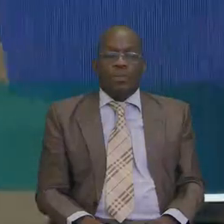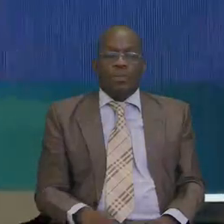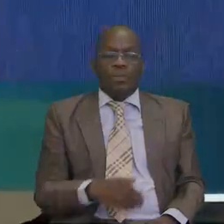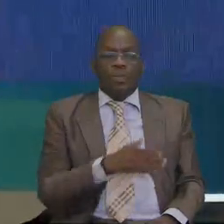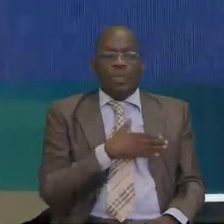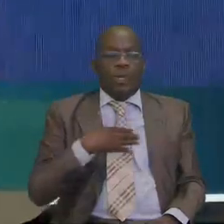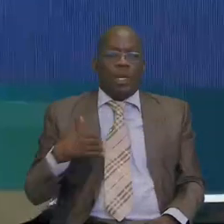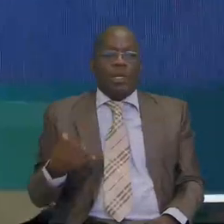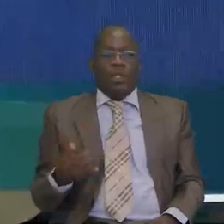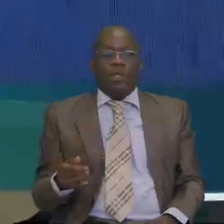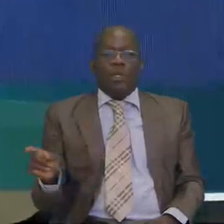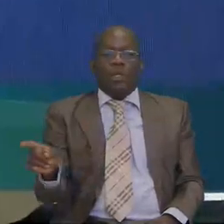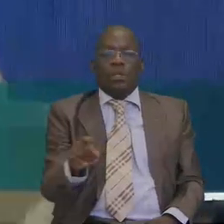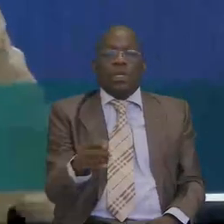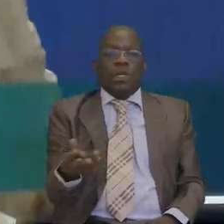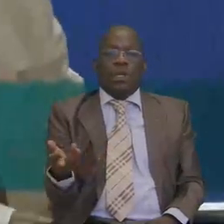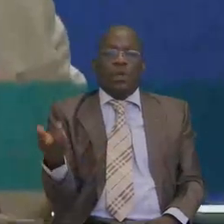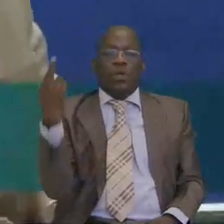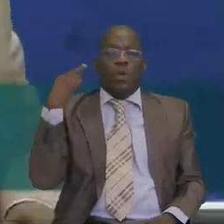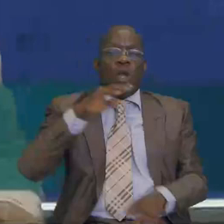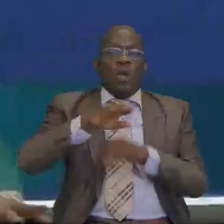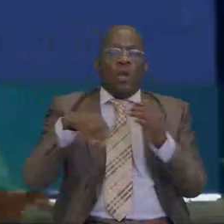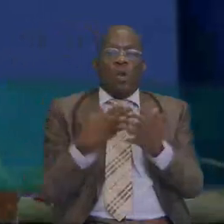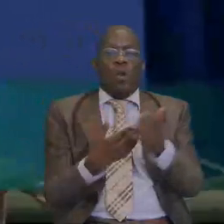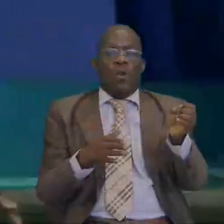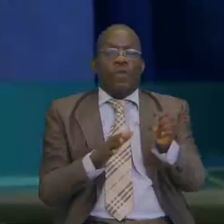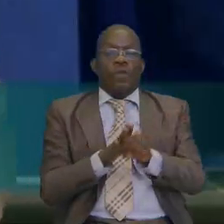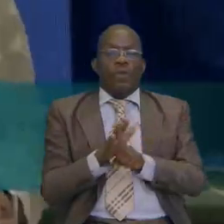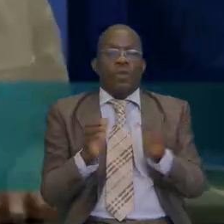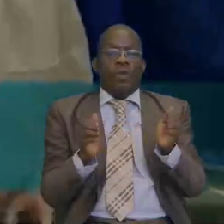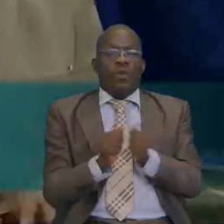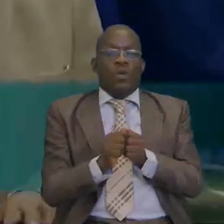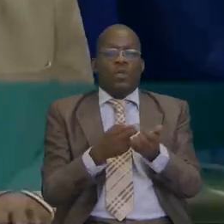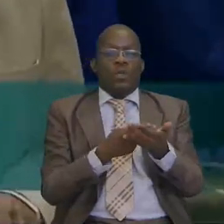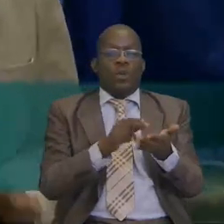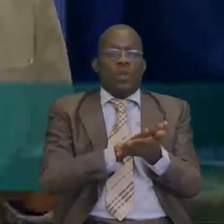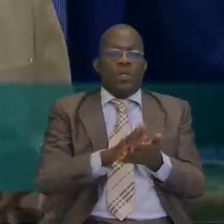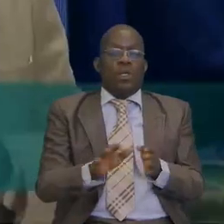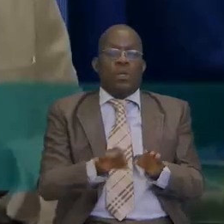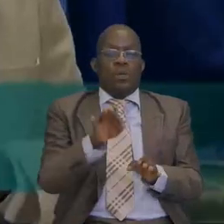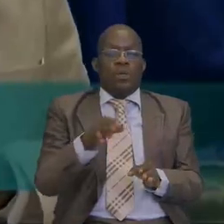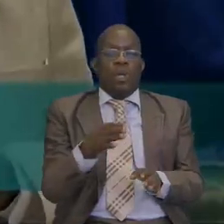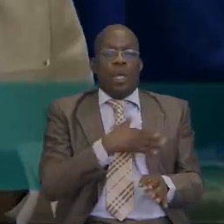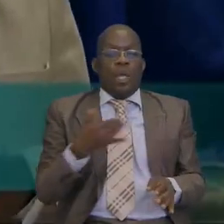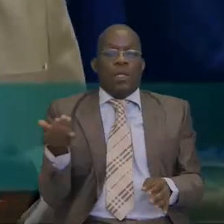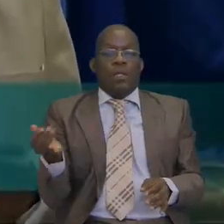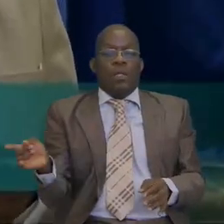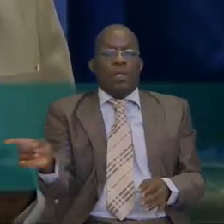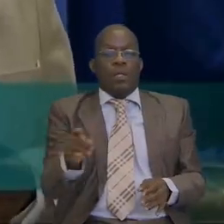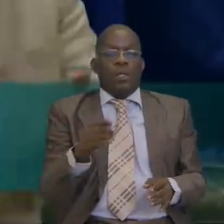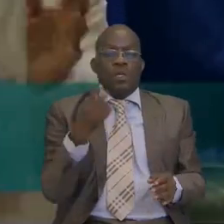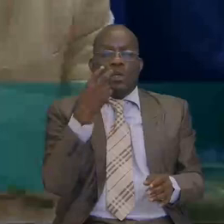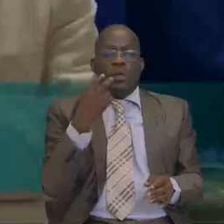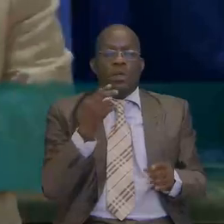Et ils furent tous remplis du Saint-Esprit. Et ils annonçaient la parole de Dieu avec